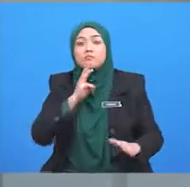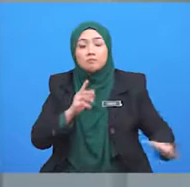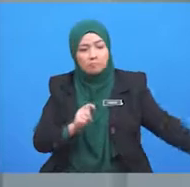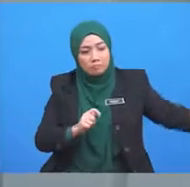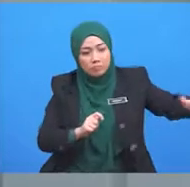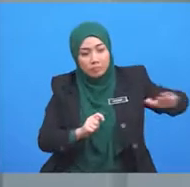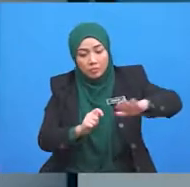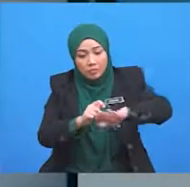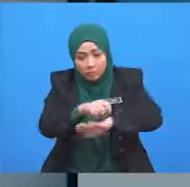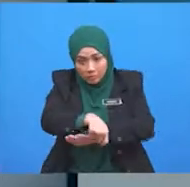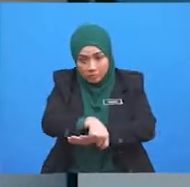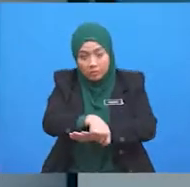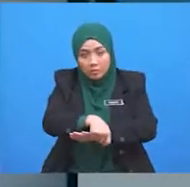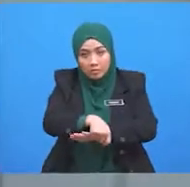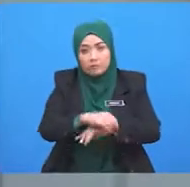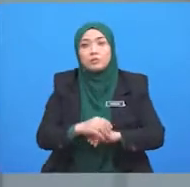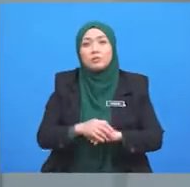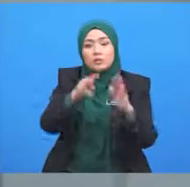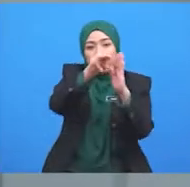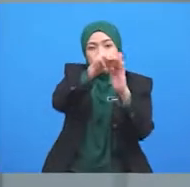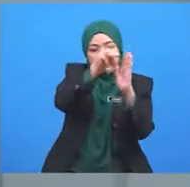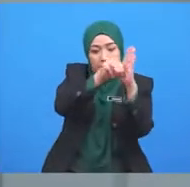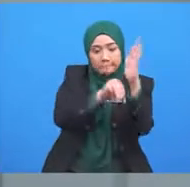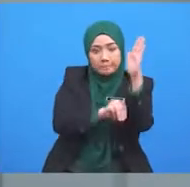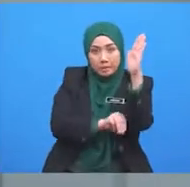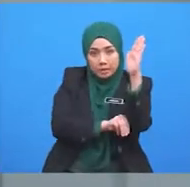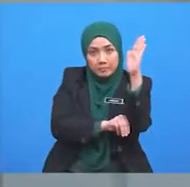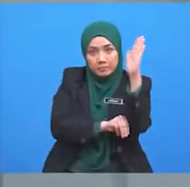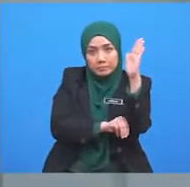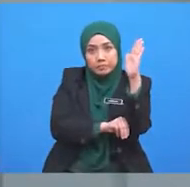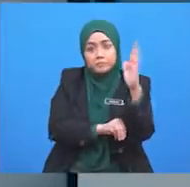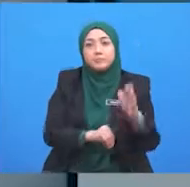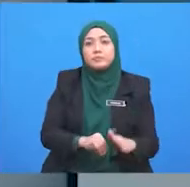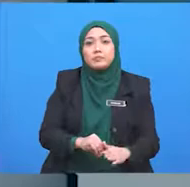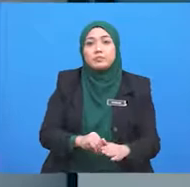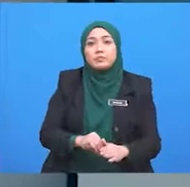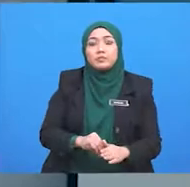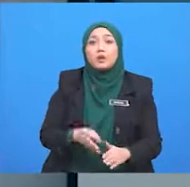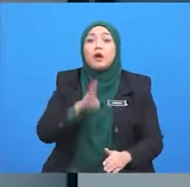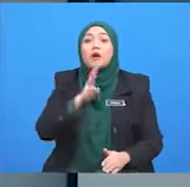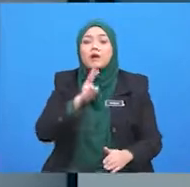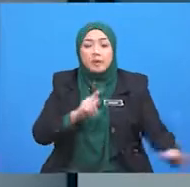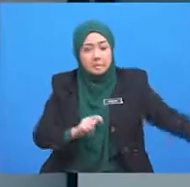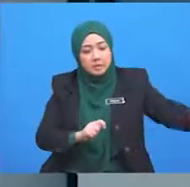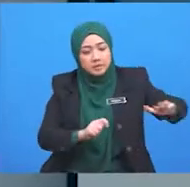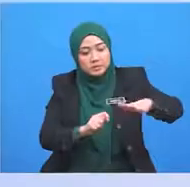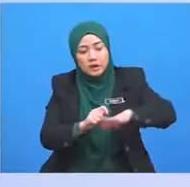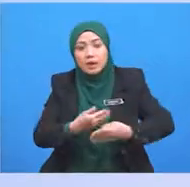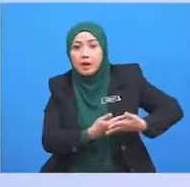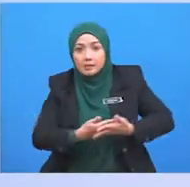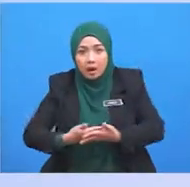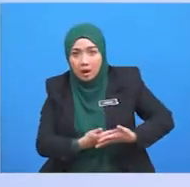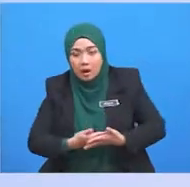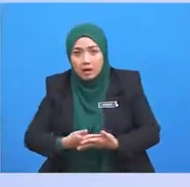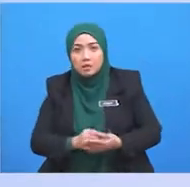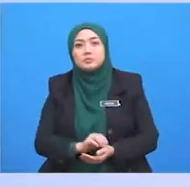rendah dan air pasang minimum ini dinamakan air pasang anak. Kesan ketiga putaran bumi ialah